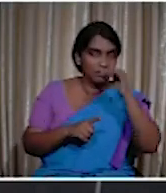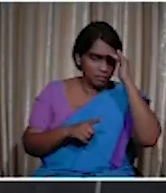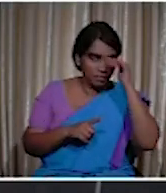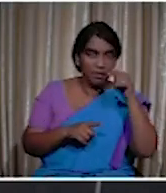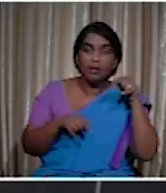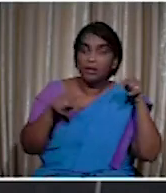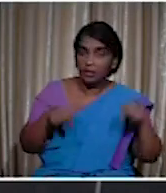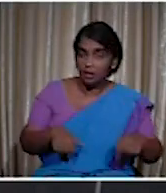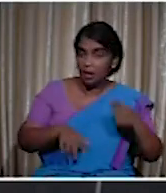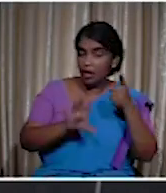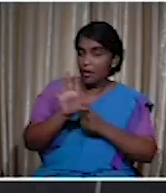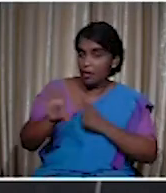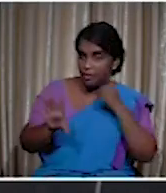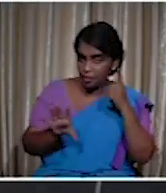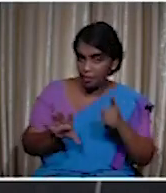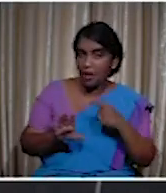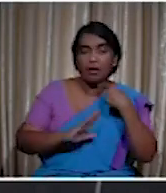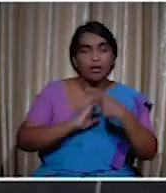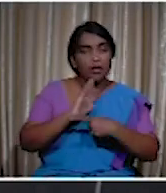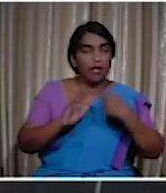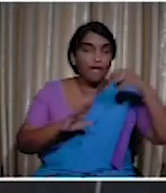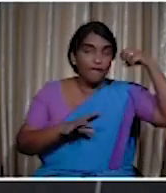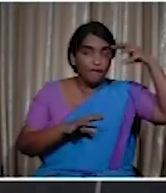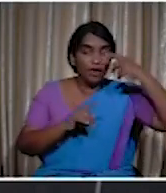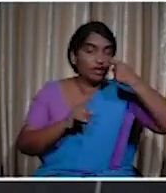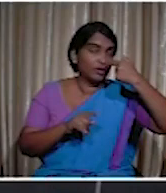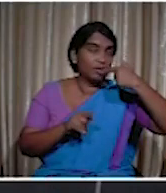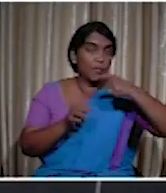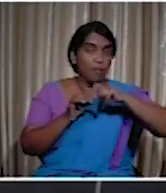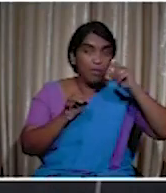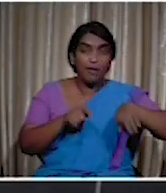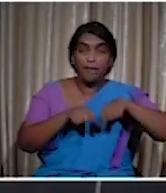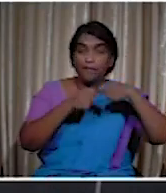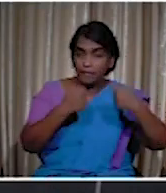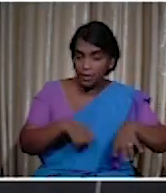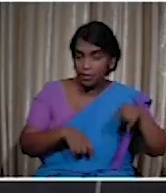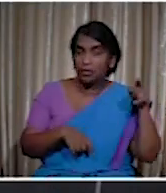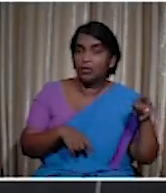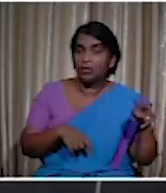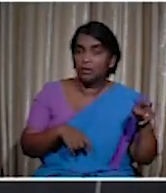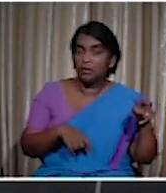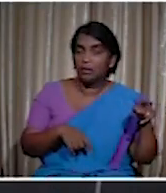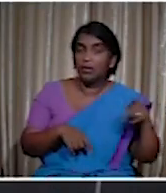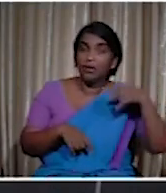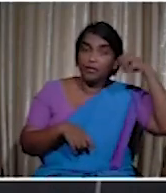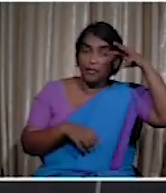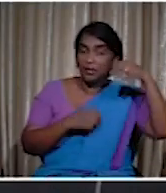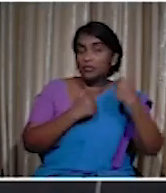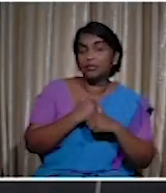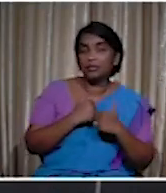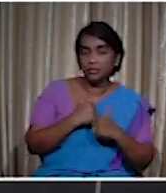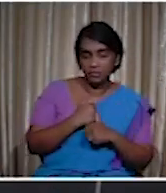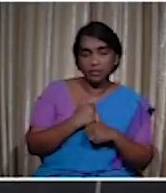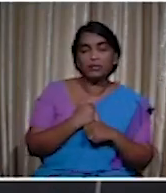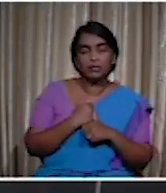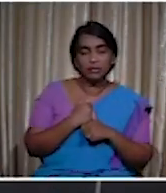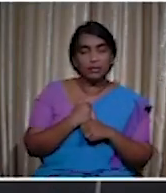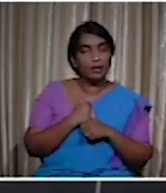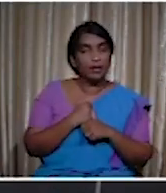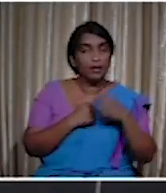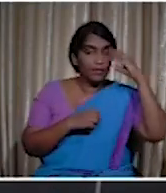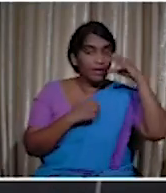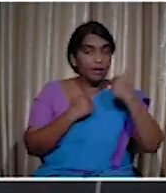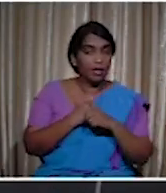කතානායකතුමා. මේ අවුරුද්දේ ලංකා විදුලි බල මණ්ඩලය වියදම් කරනවා විදුලිය උත්පාදනය කරන්න, ජනනය